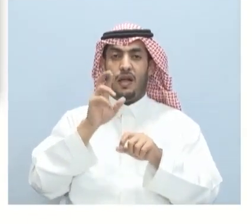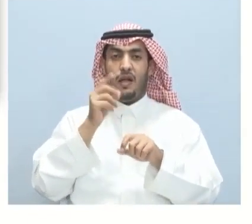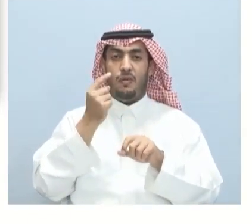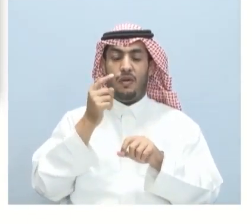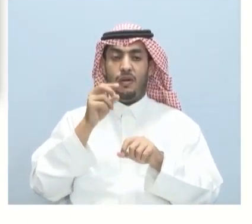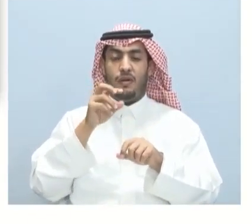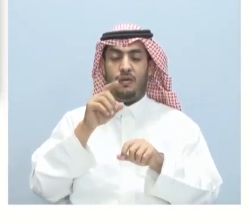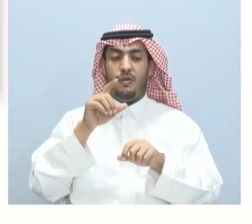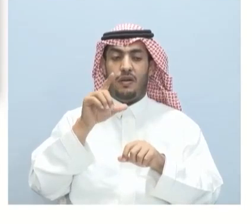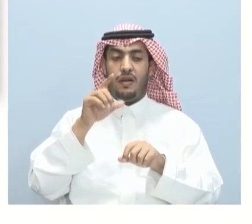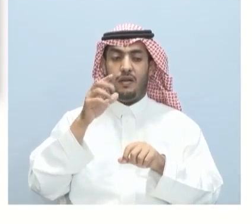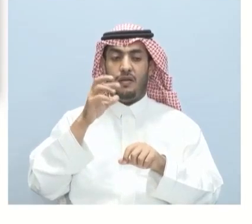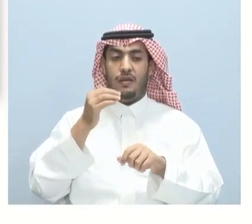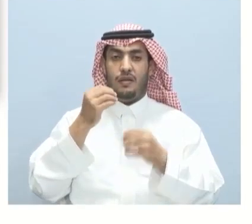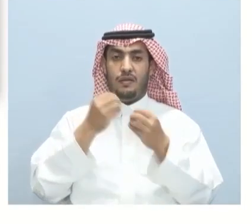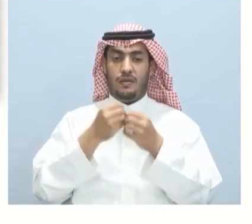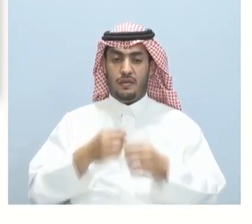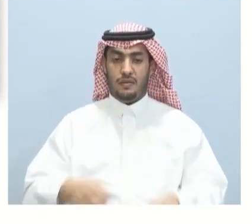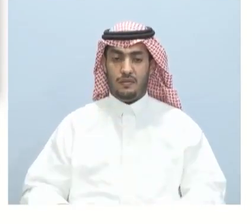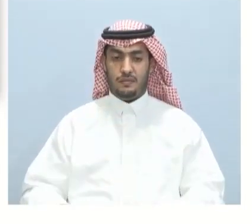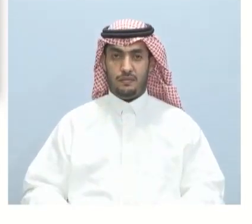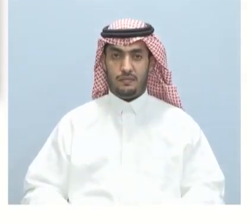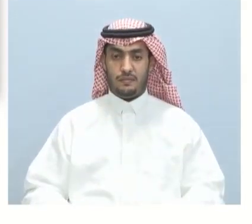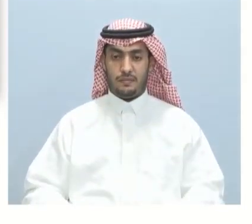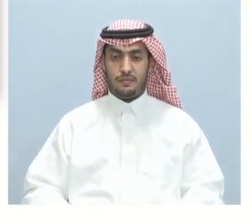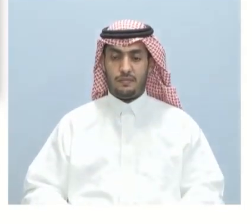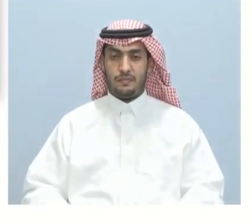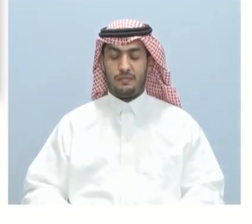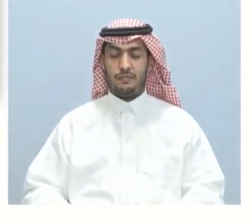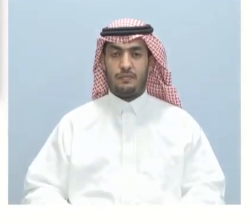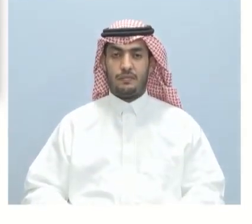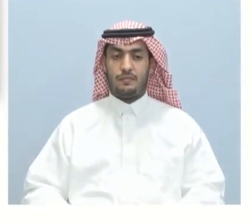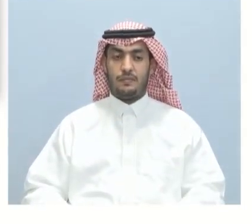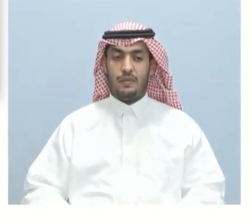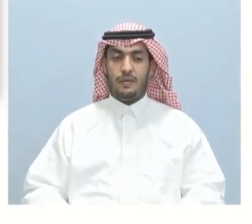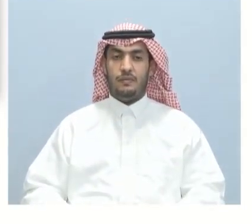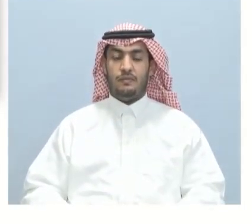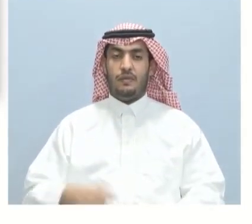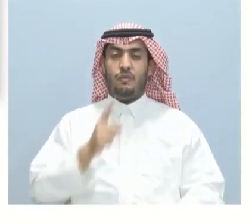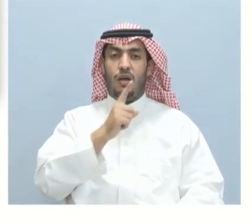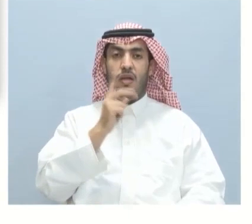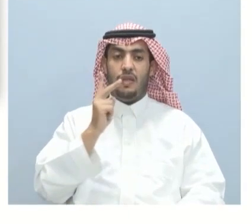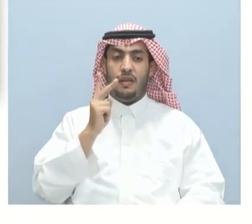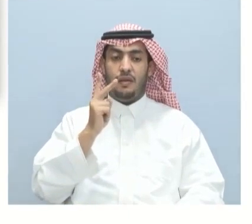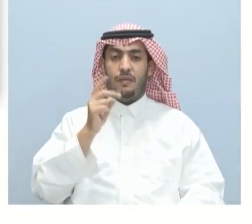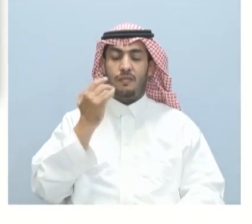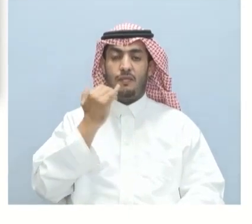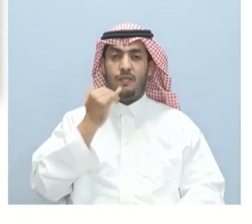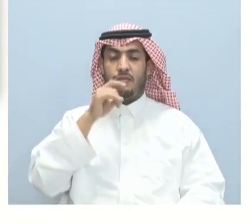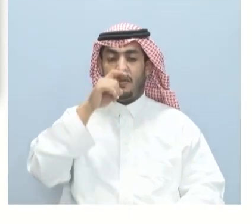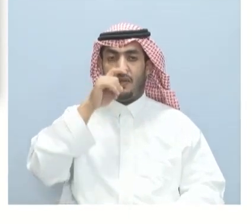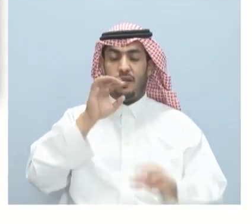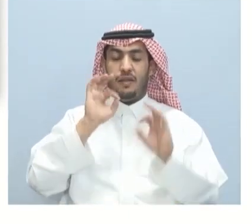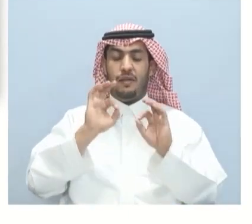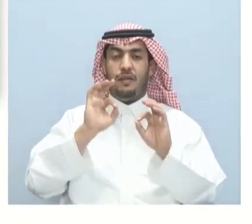وار ال عفوا وار اس طبعا لا نختلف على الترميز قد ترمز لها ب 1 وت الترميز مو مهم لدينا ولكن